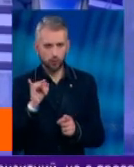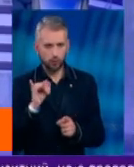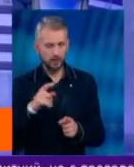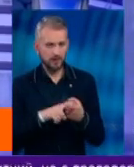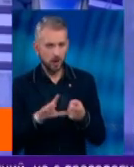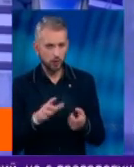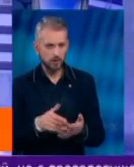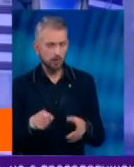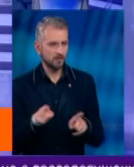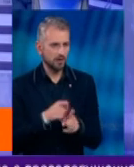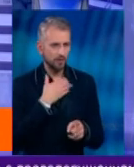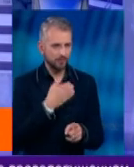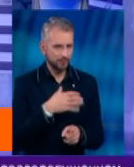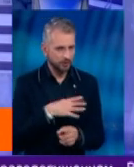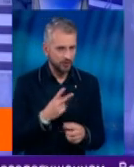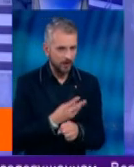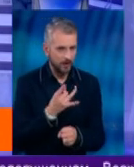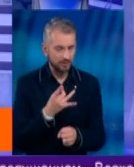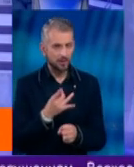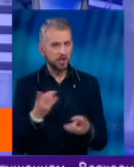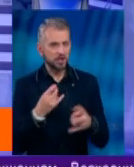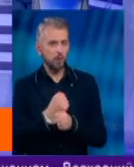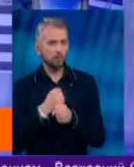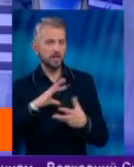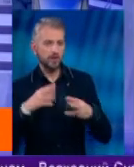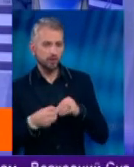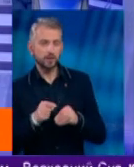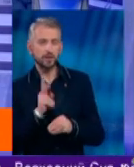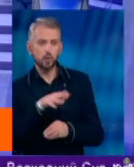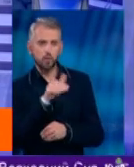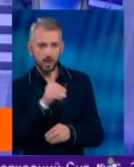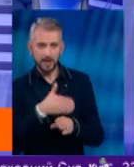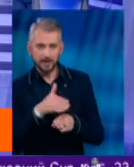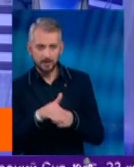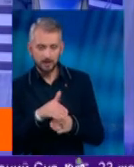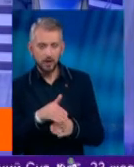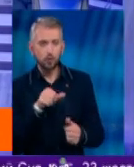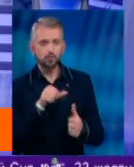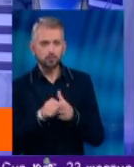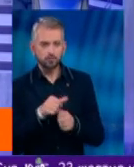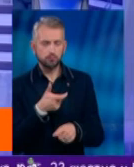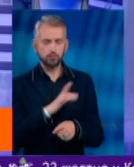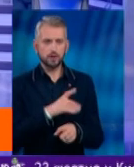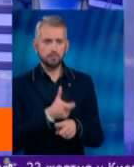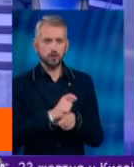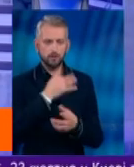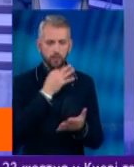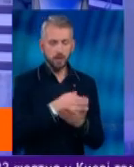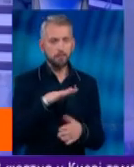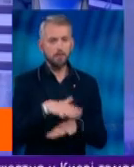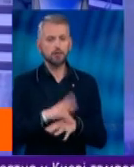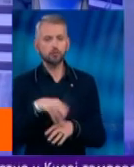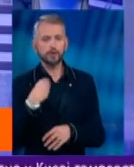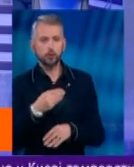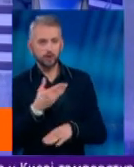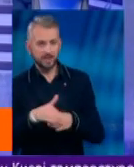незалежності, такі зриви. Я думаю, що час робити висновки і тим, хто бере кредит, бути більш відповідальними, і банкам, які надають кредит.